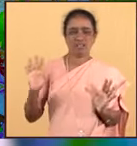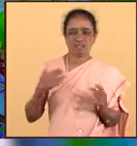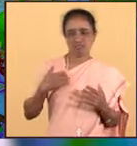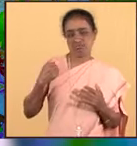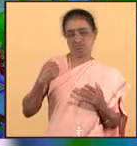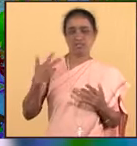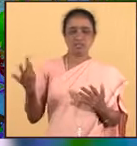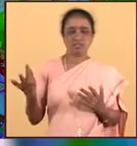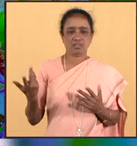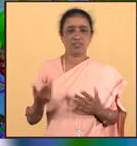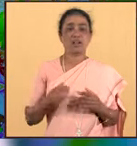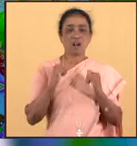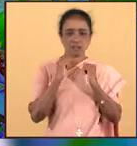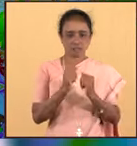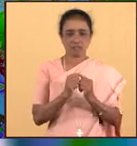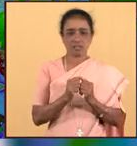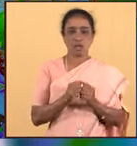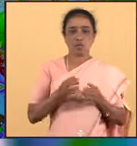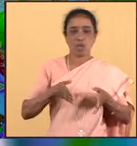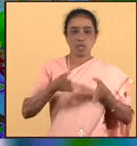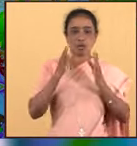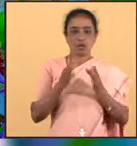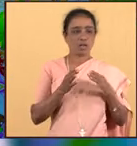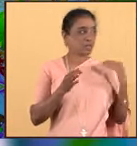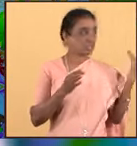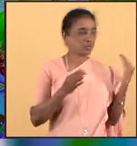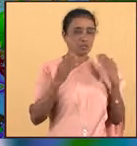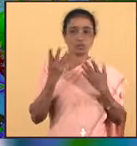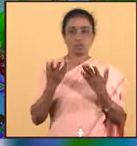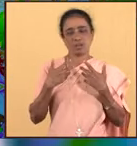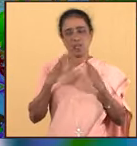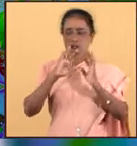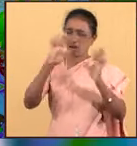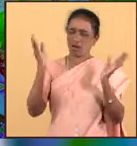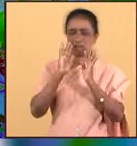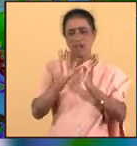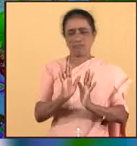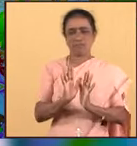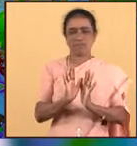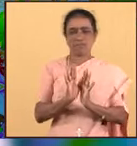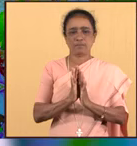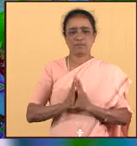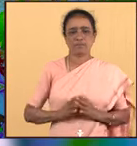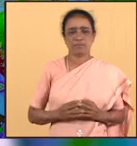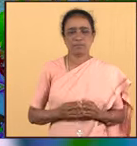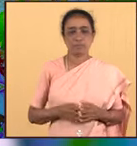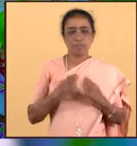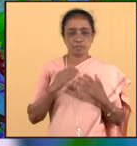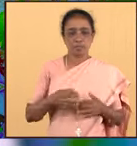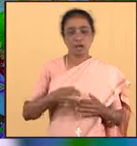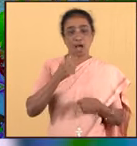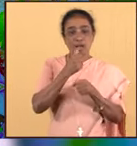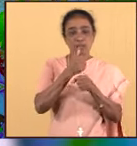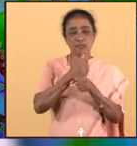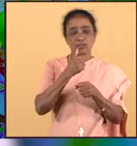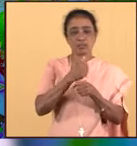இருக்கார், கடவுள் எங்கெல்லாம் இருக்கான்னு கேட்டால் அவர்கிட்ட என்ன சொல்வார்? தூணிலையும் இருக்கார், துருமுறையும் இருக்கார், எல்லா இடத்துலையும் இருக்கா அப்படின்னு சொல்லுவாங்க. அது அவருடைய கொள்கை.